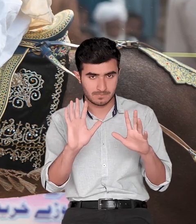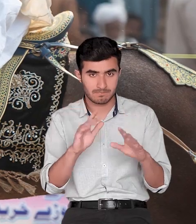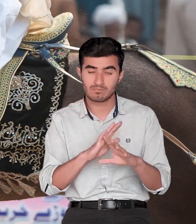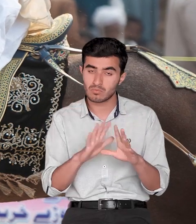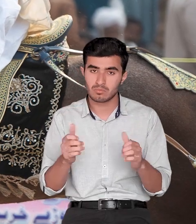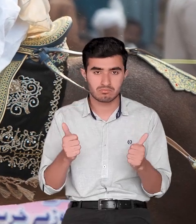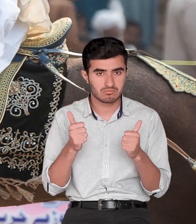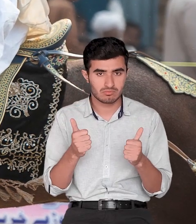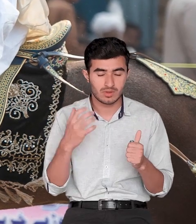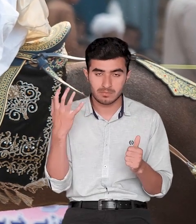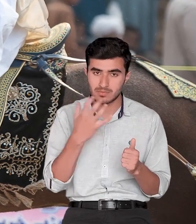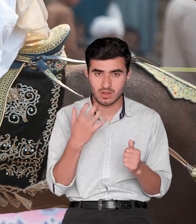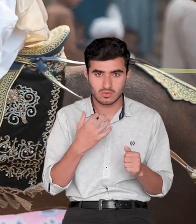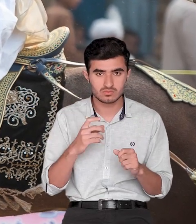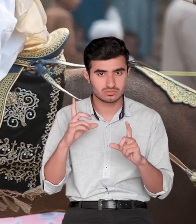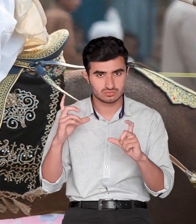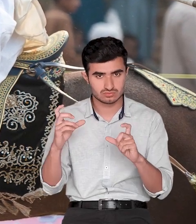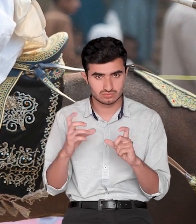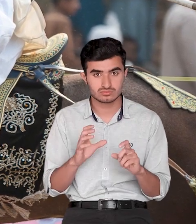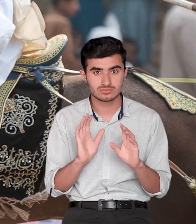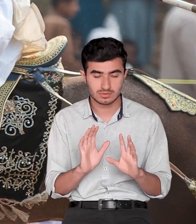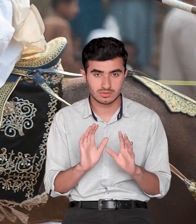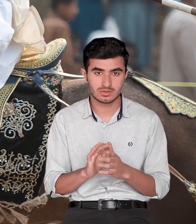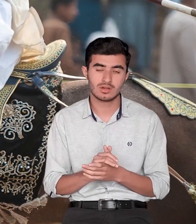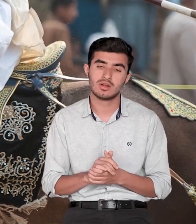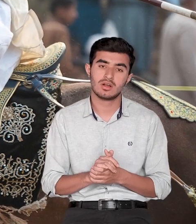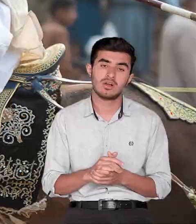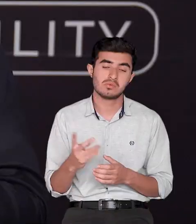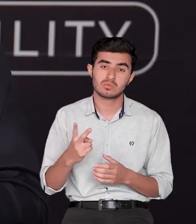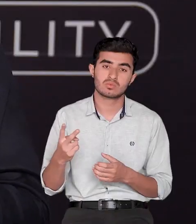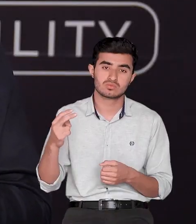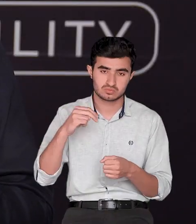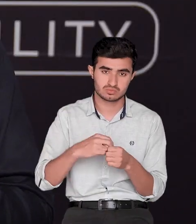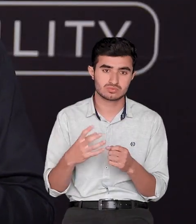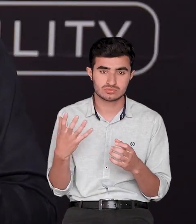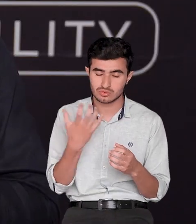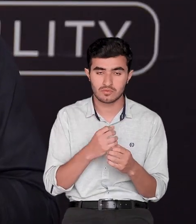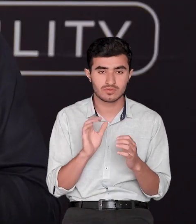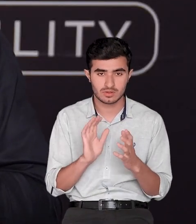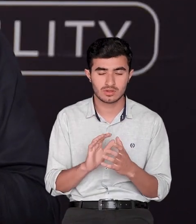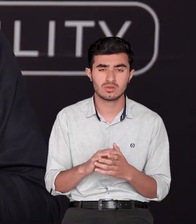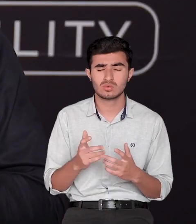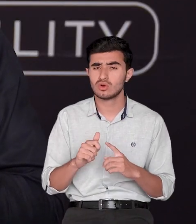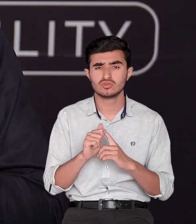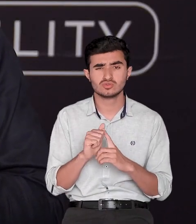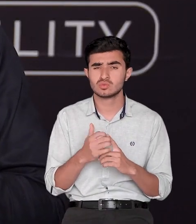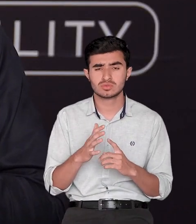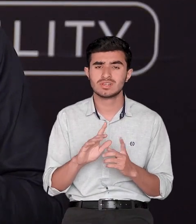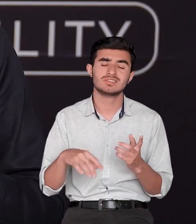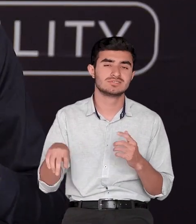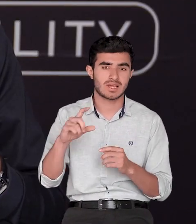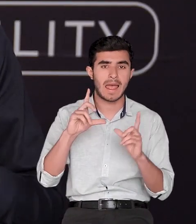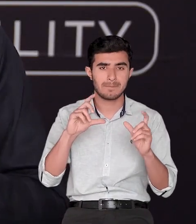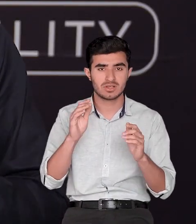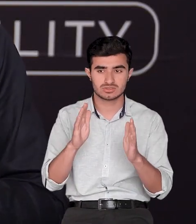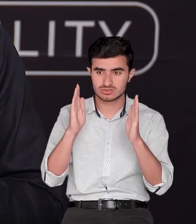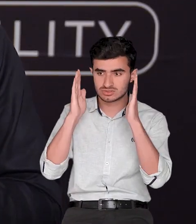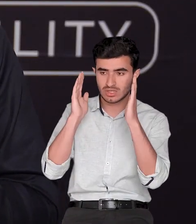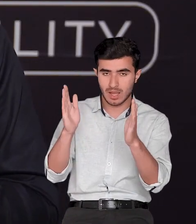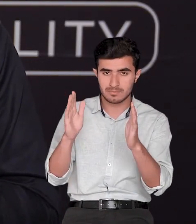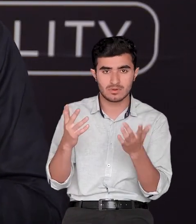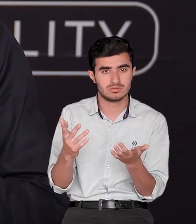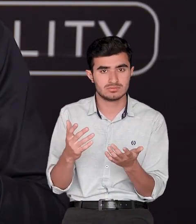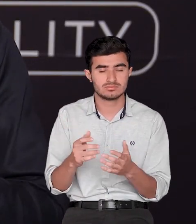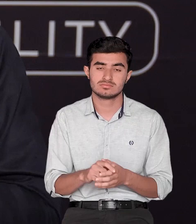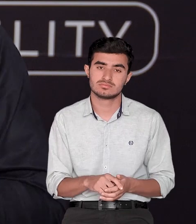पूरा राइडर का पूरा एक एक्शन, तो लाजमी नहीं है कि हर इमेज सामने से लिया जाए। और उसमें मैं समझता